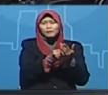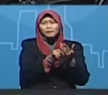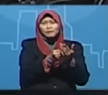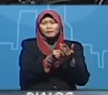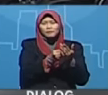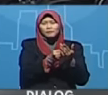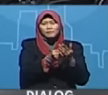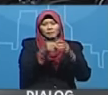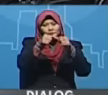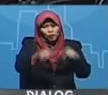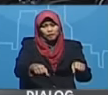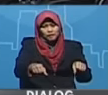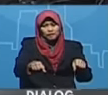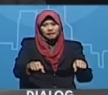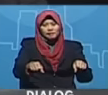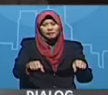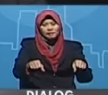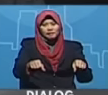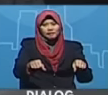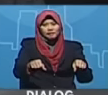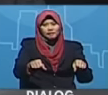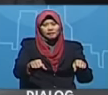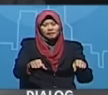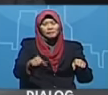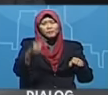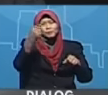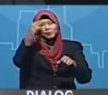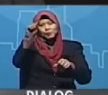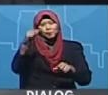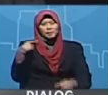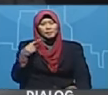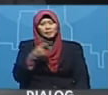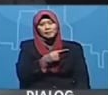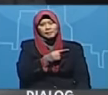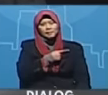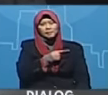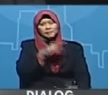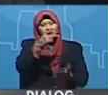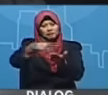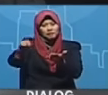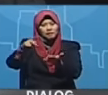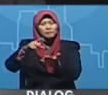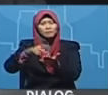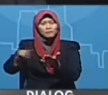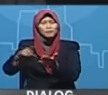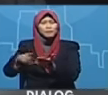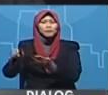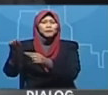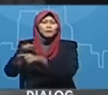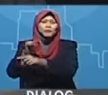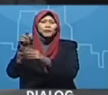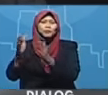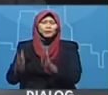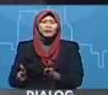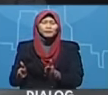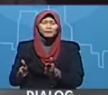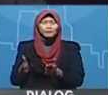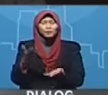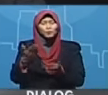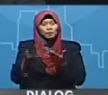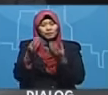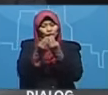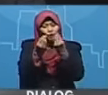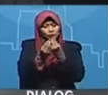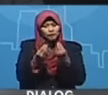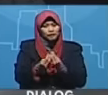wang cagaran ataupun apa ni bank guarantee itu untuk kita cairkan dan kita bagi kepada pengguna. Dan mungkin dari segi jumlah